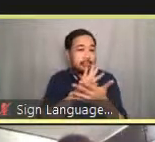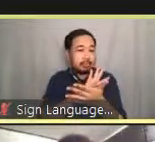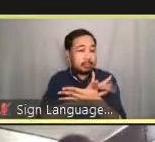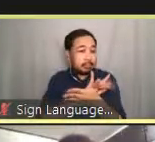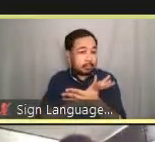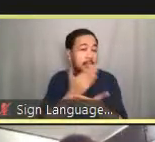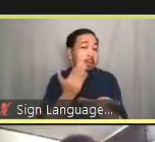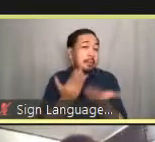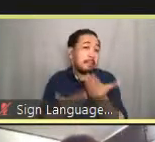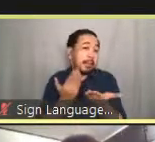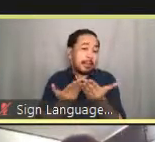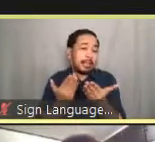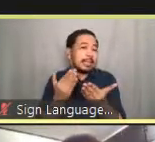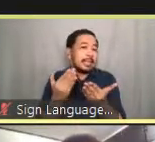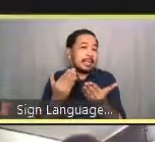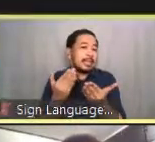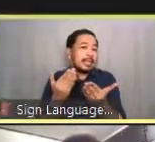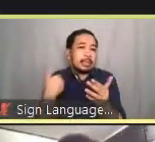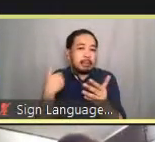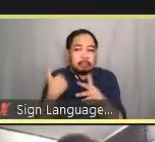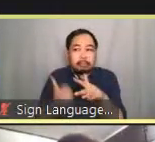Tawag nating pre-symptomatic.